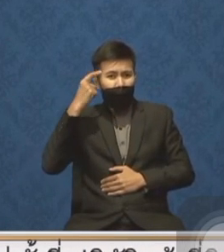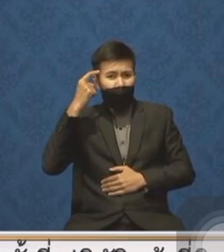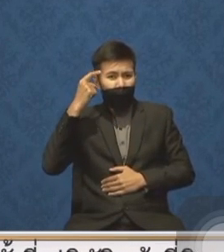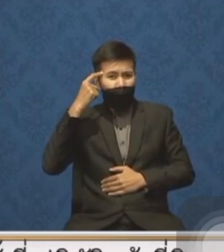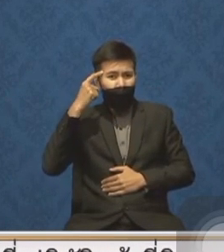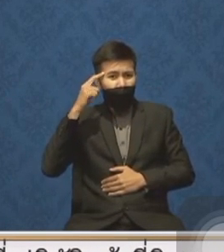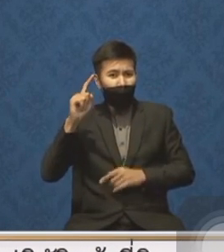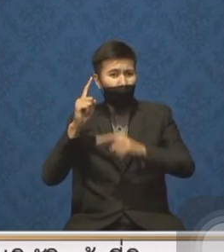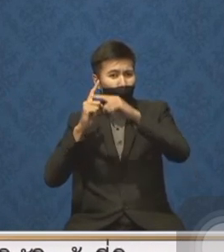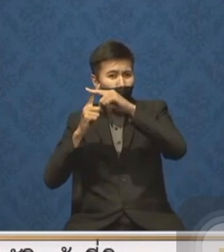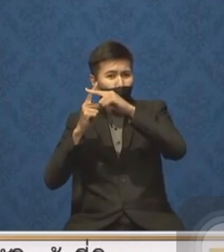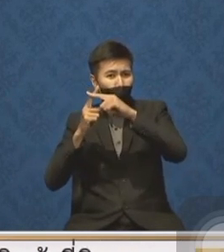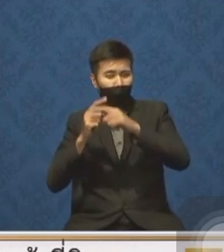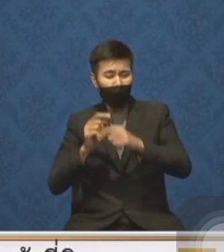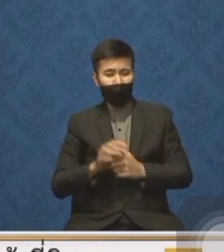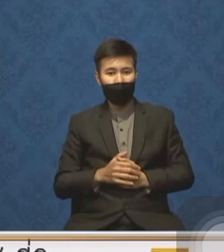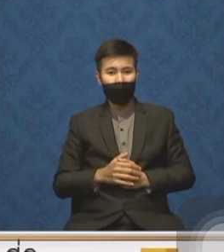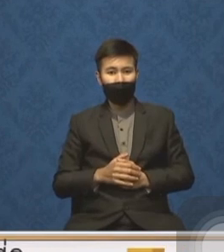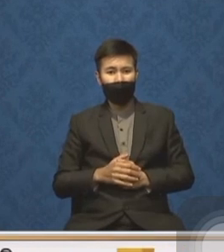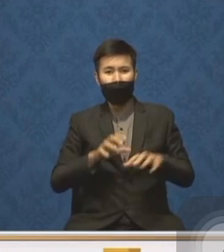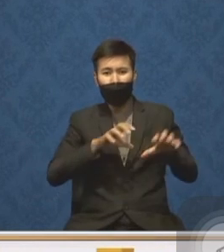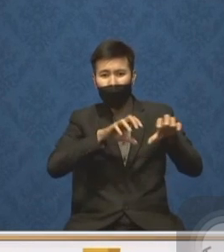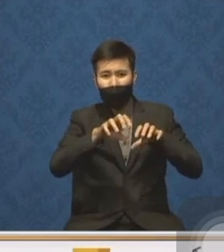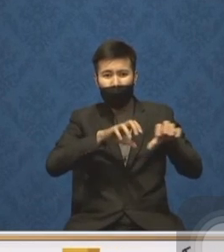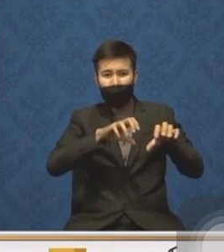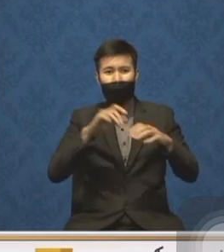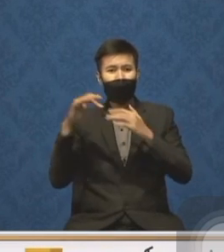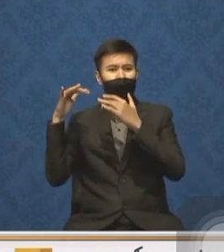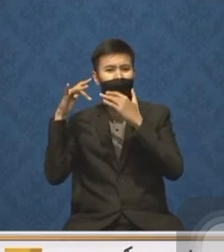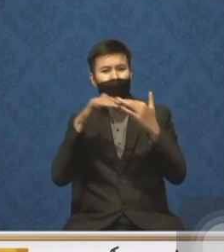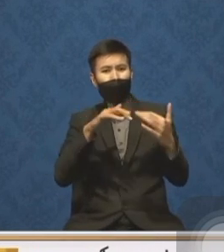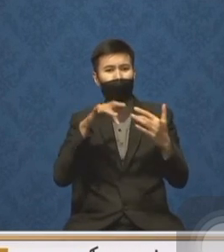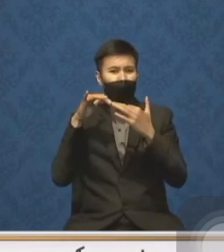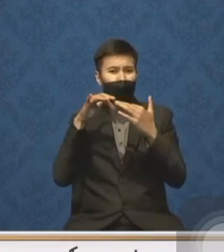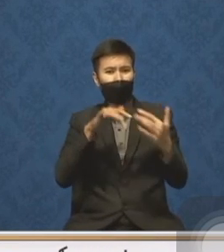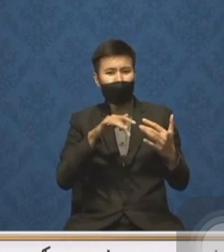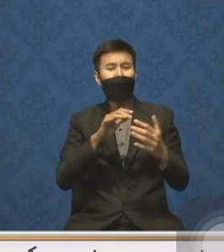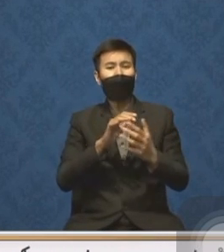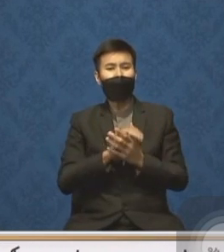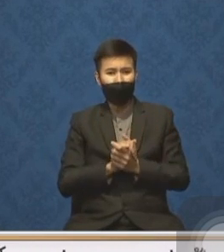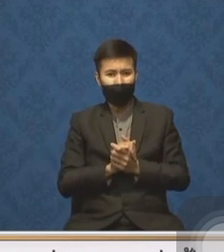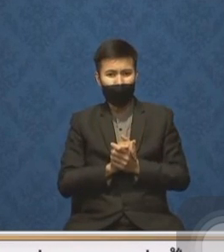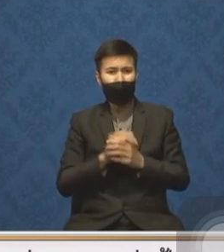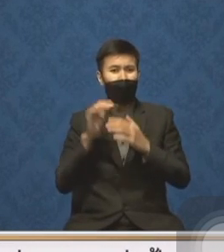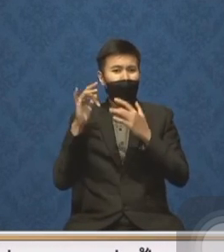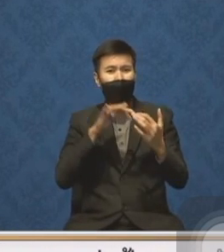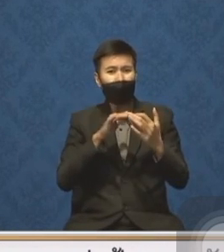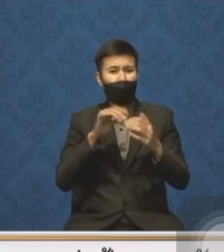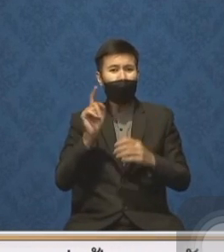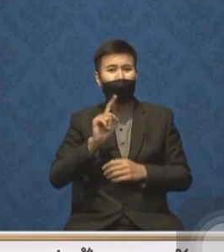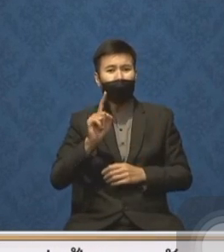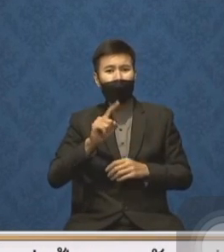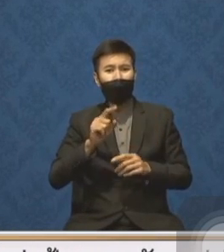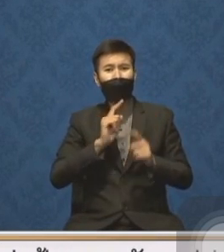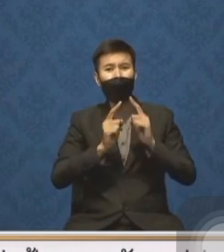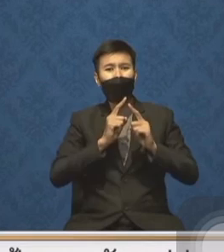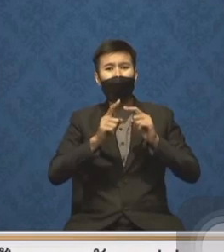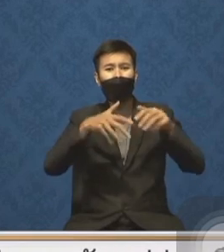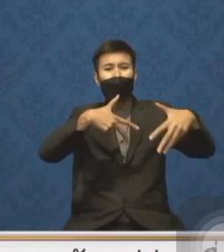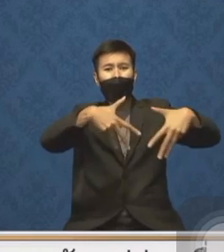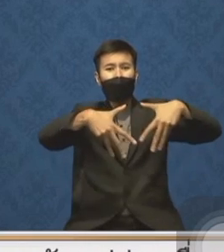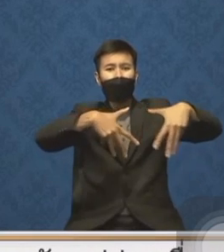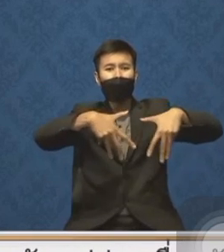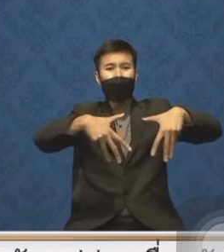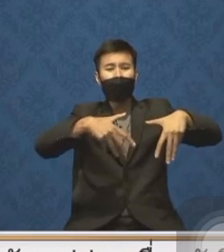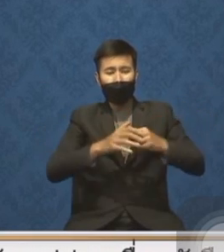สักนิดหนึ่งนะครับทั้งในการบริหารและการสื่อสารโดยเฉพาะการสื่อสารกับประชาชนครับ